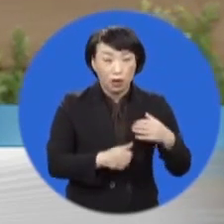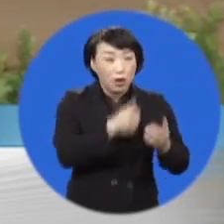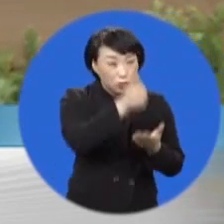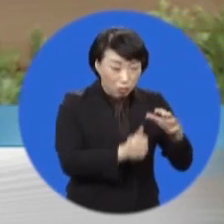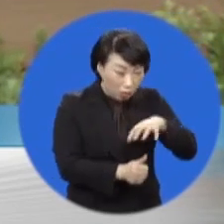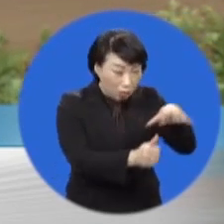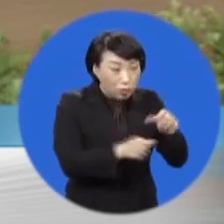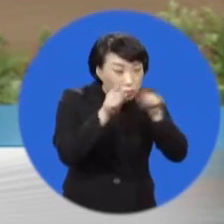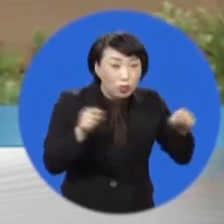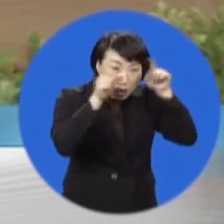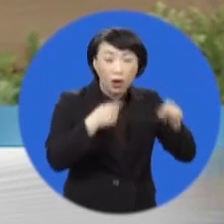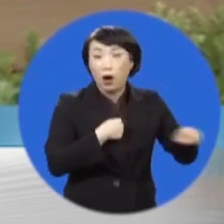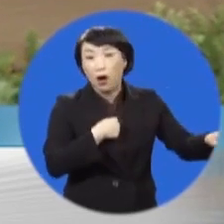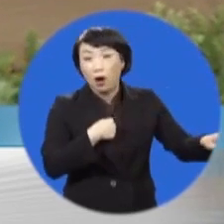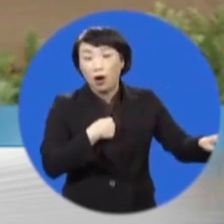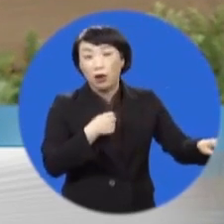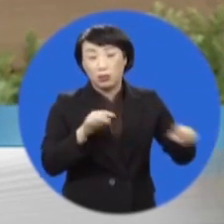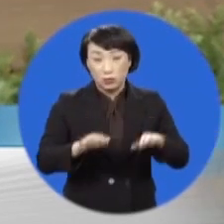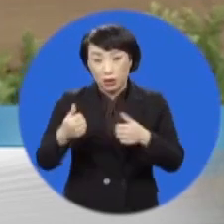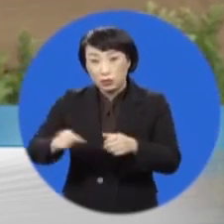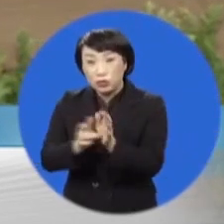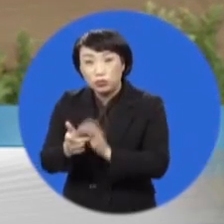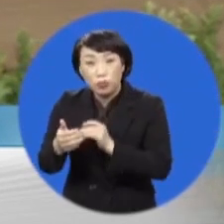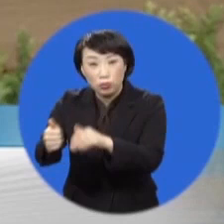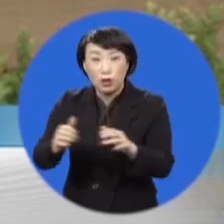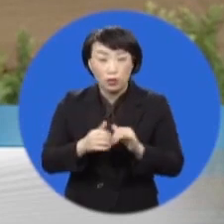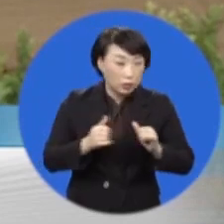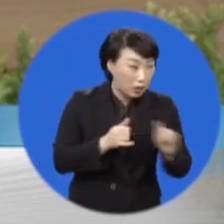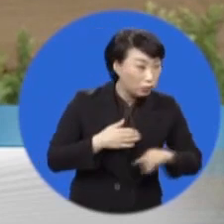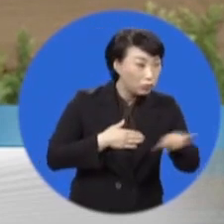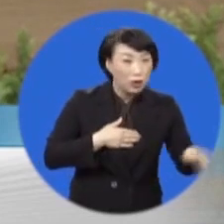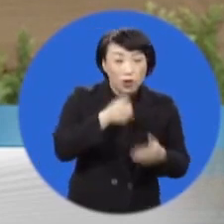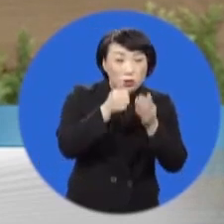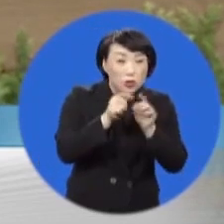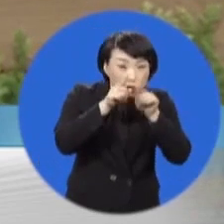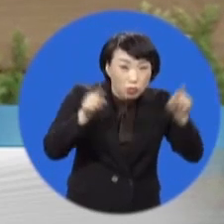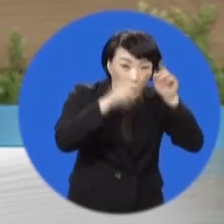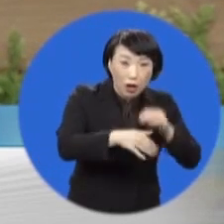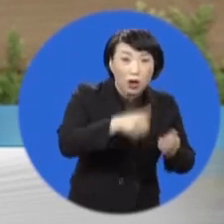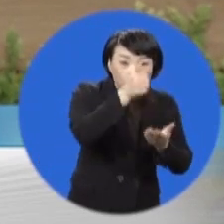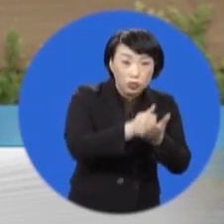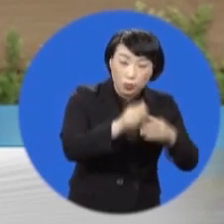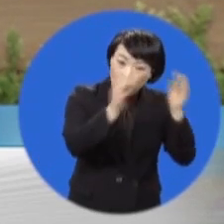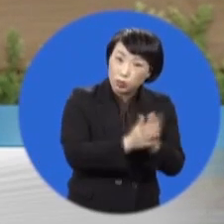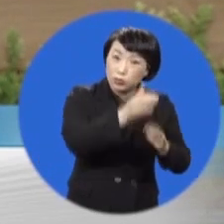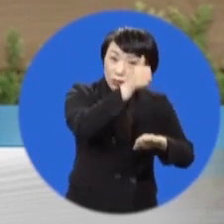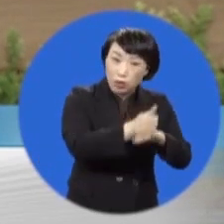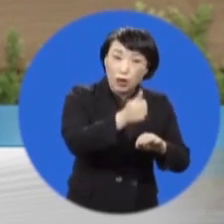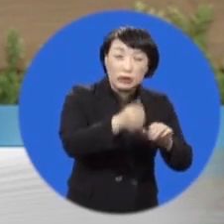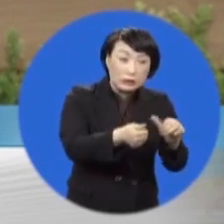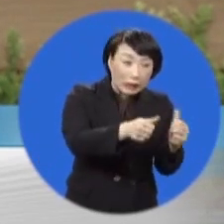등에도 지울 거야 되는데 아 2 몸에 쭉 무리가 치우 깔 뒤 값은 사망 지우